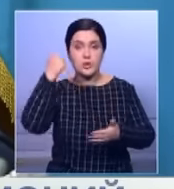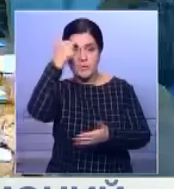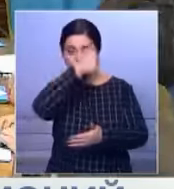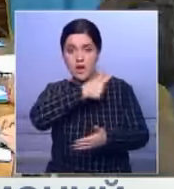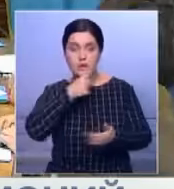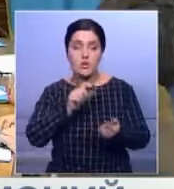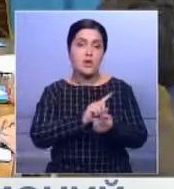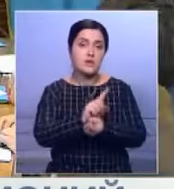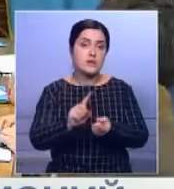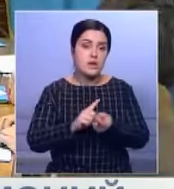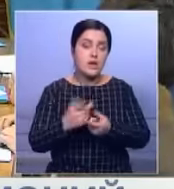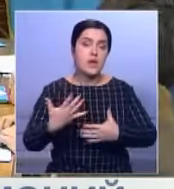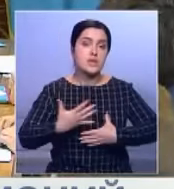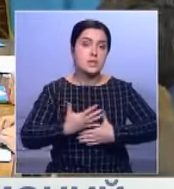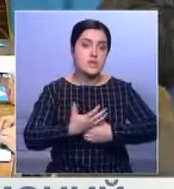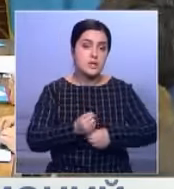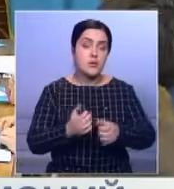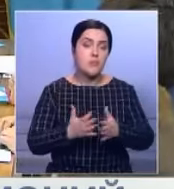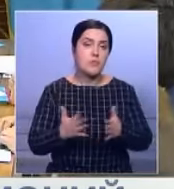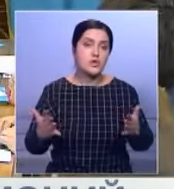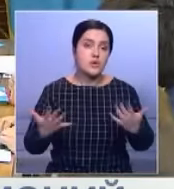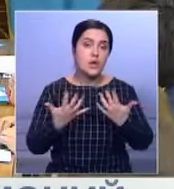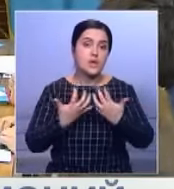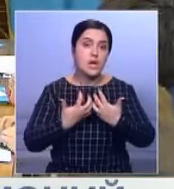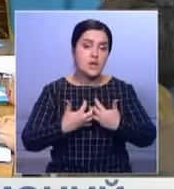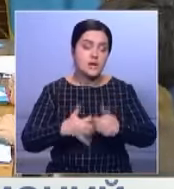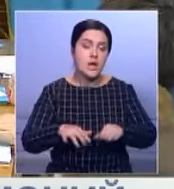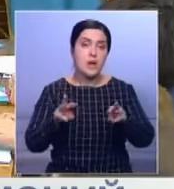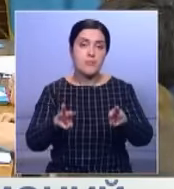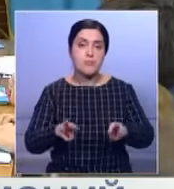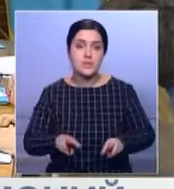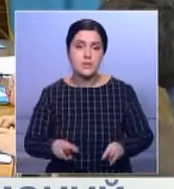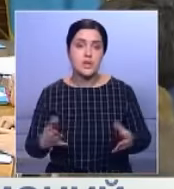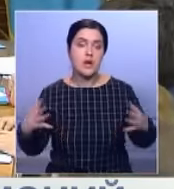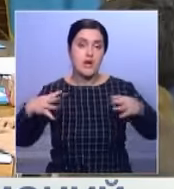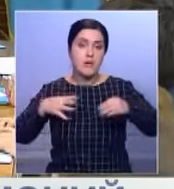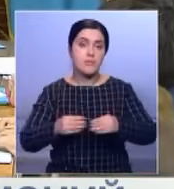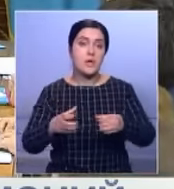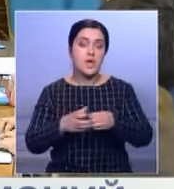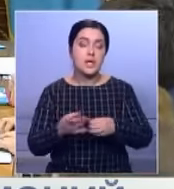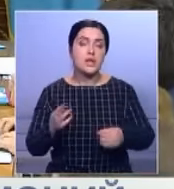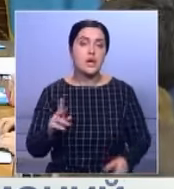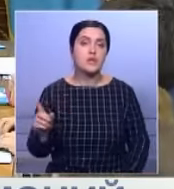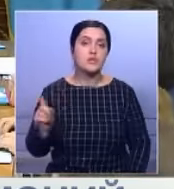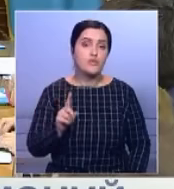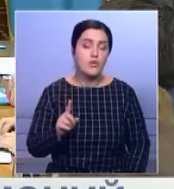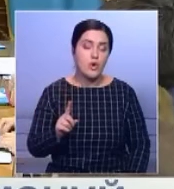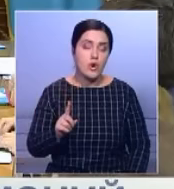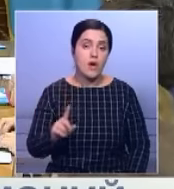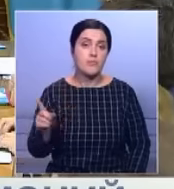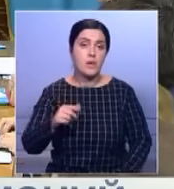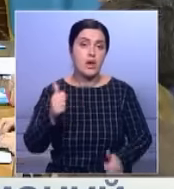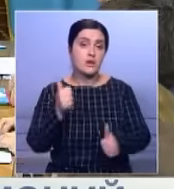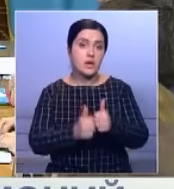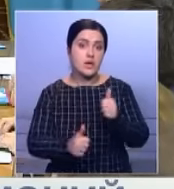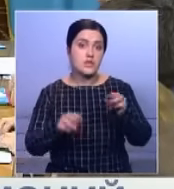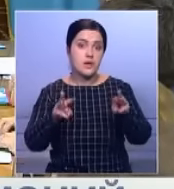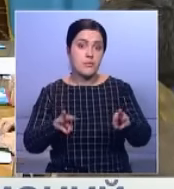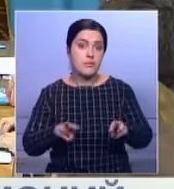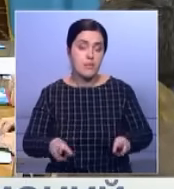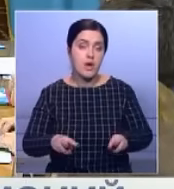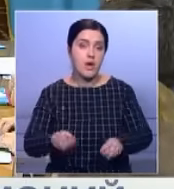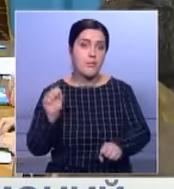сделали. Сократили большое количество министерств, объединили. Для чего? Потому что каждый министр,